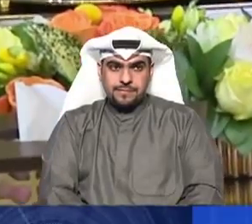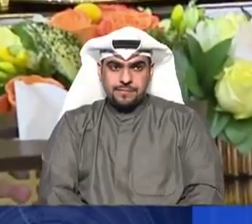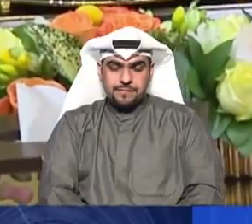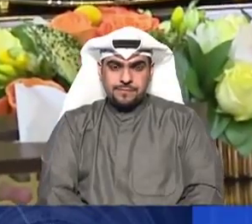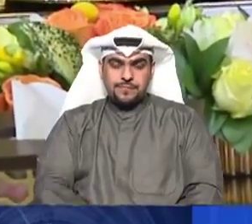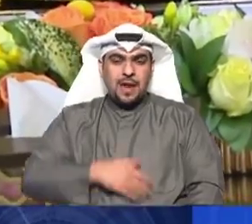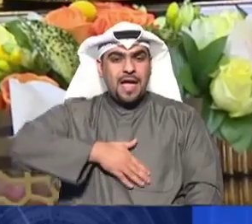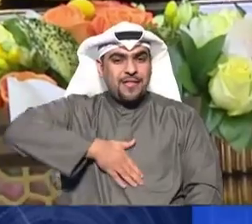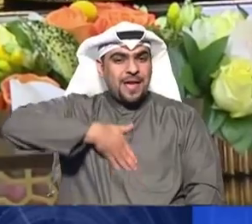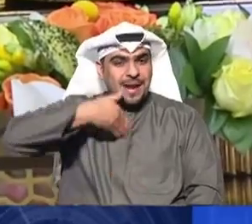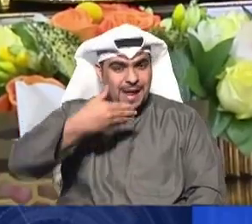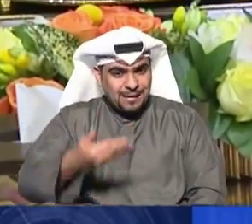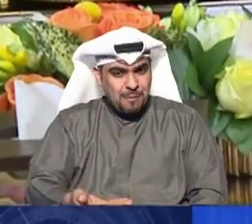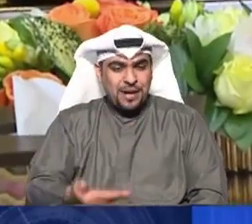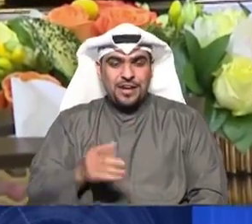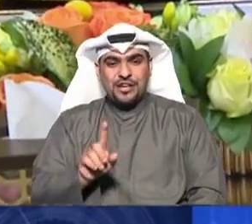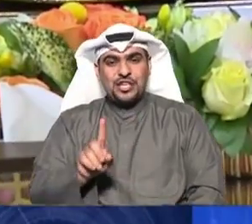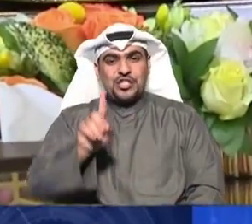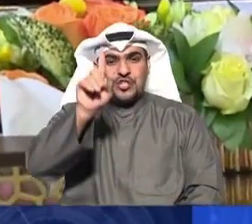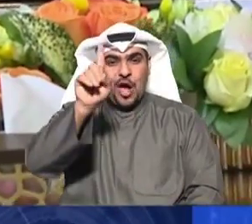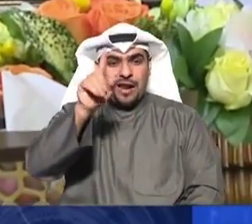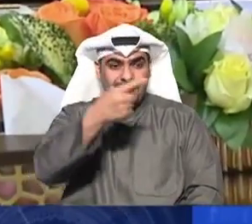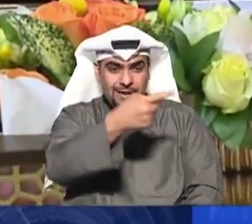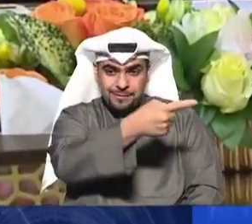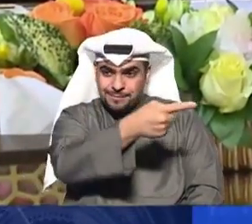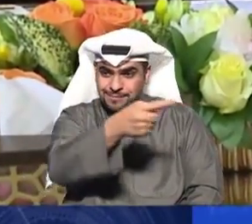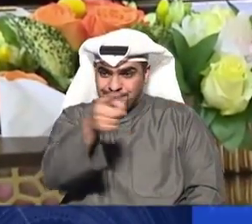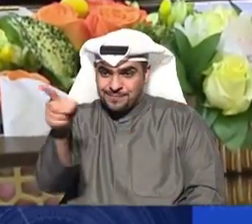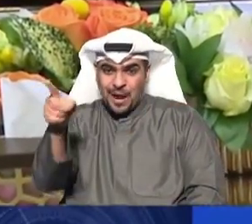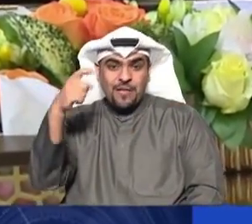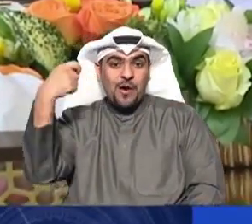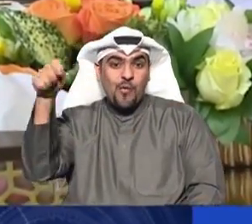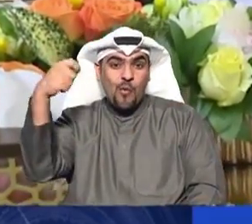أتمنى يعني أن تكونوا على